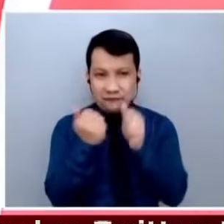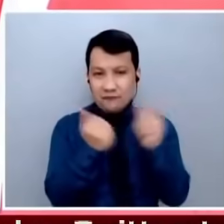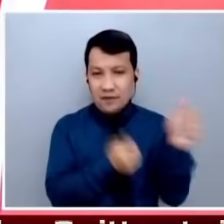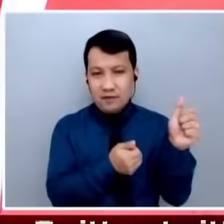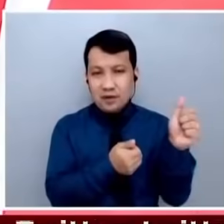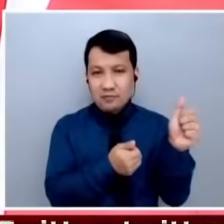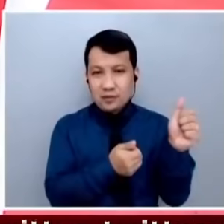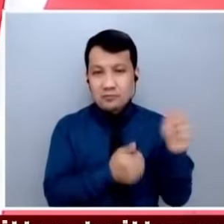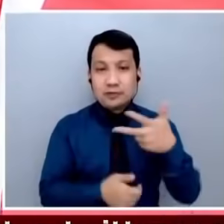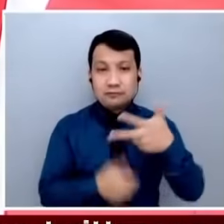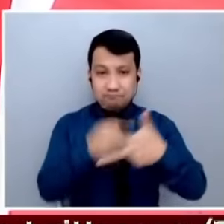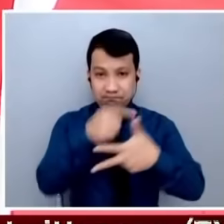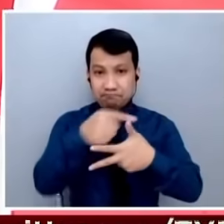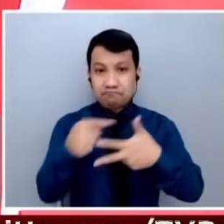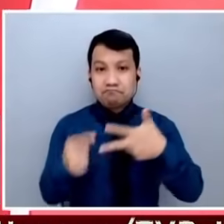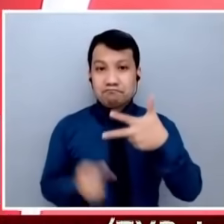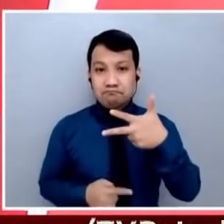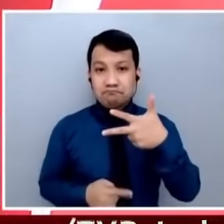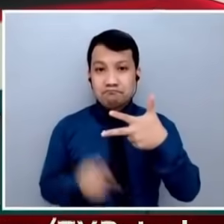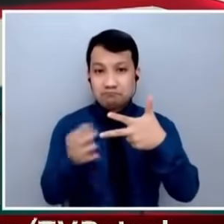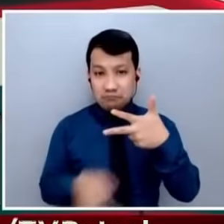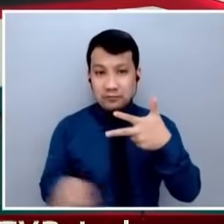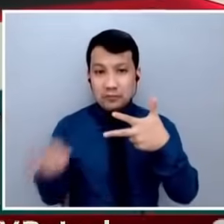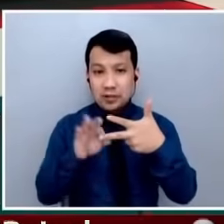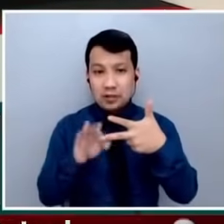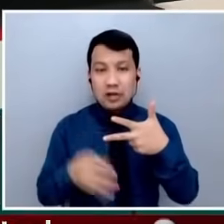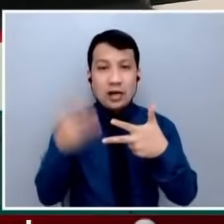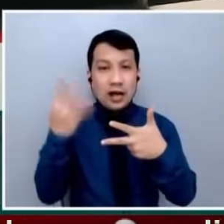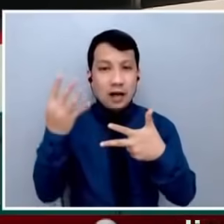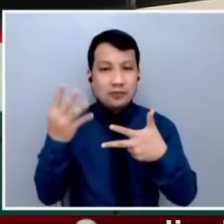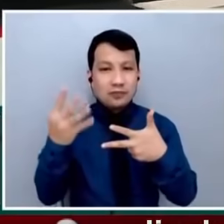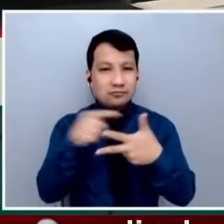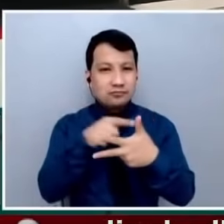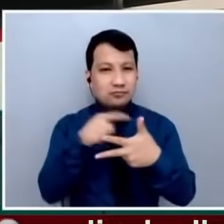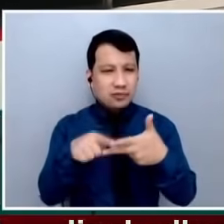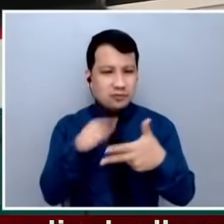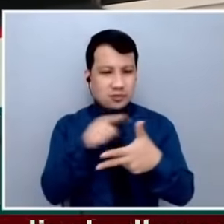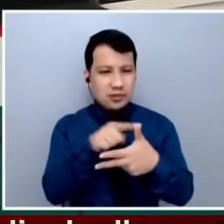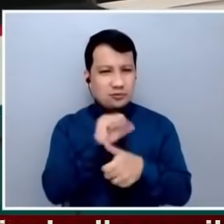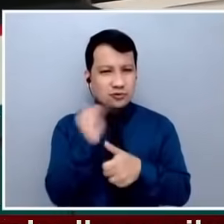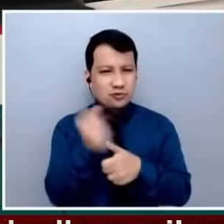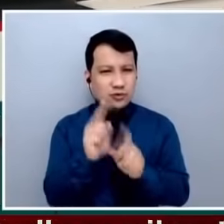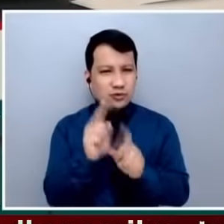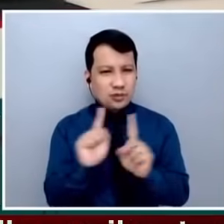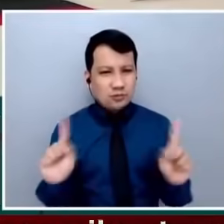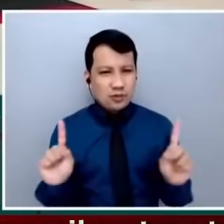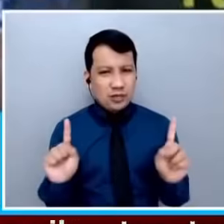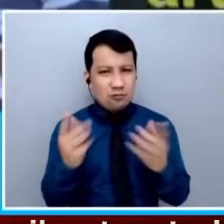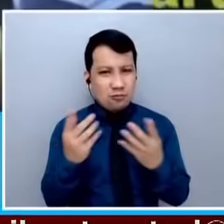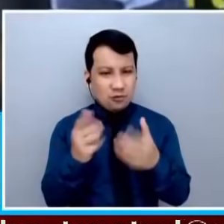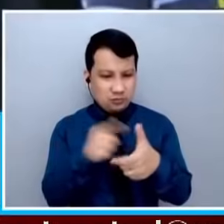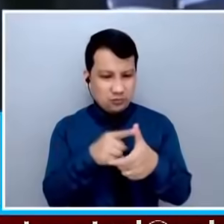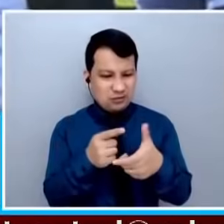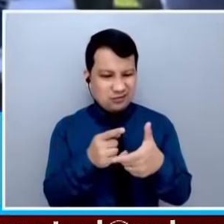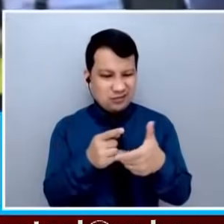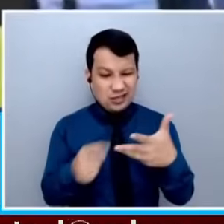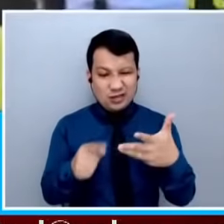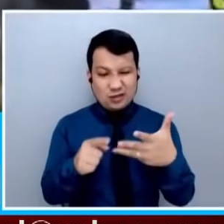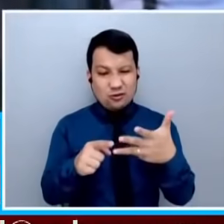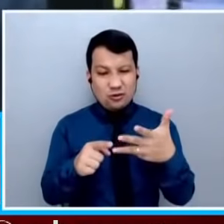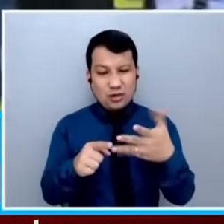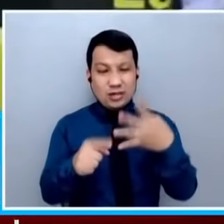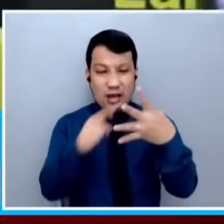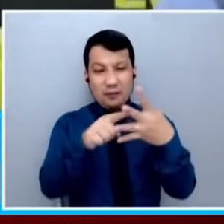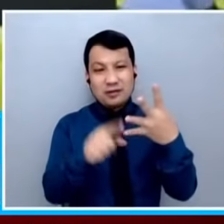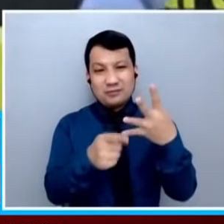ang tatlo sa panuntunan ng apat dapat. Kumbaga, social distancing lang ang mawawala. As a health